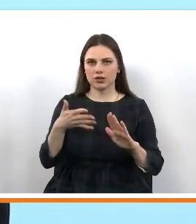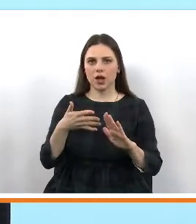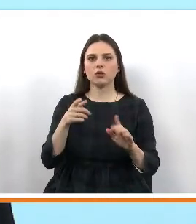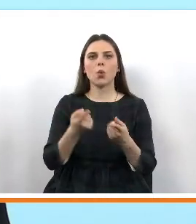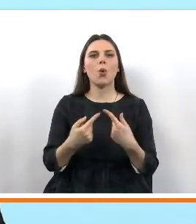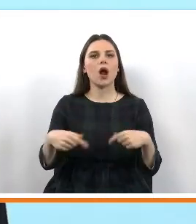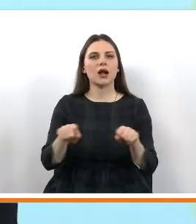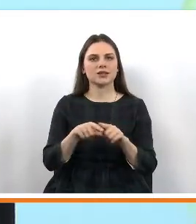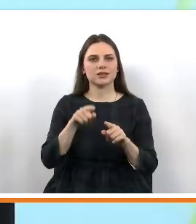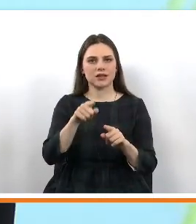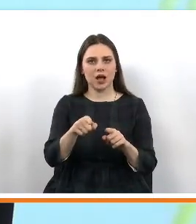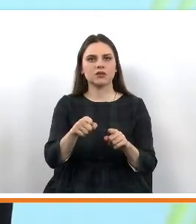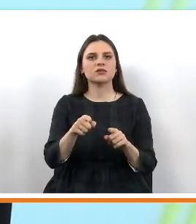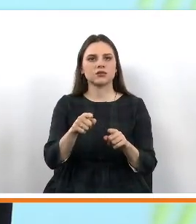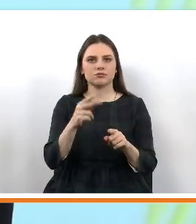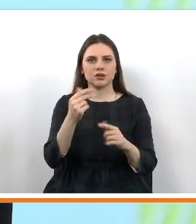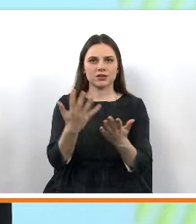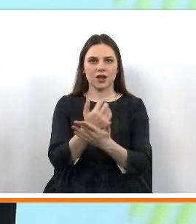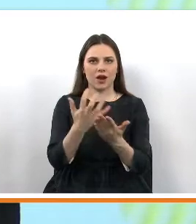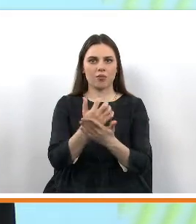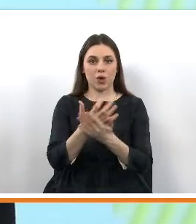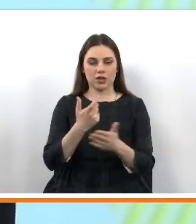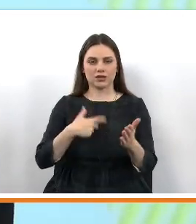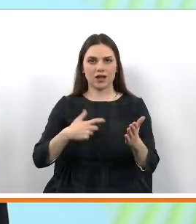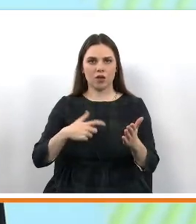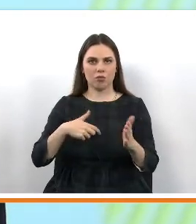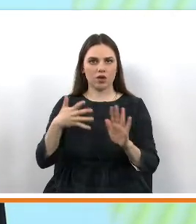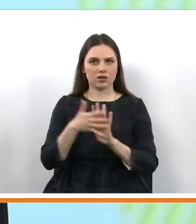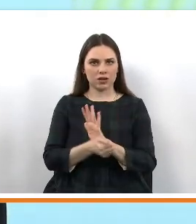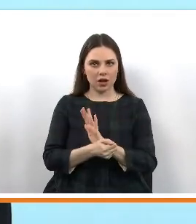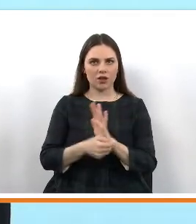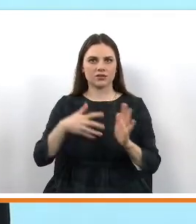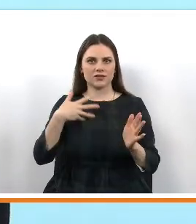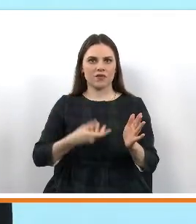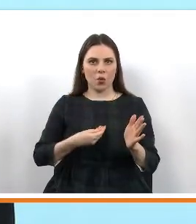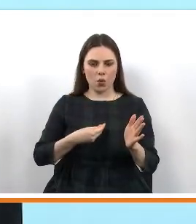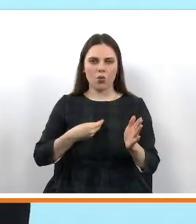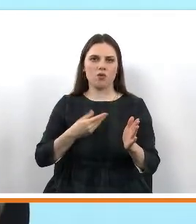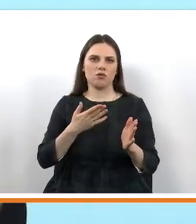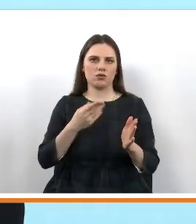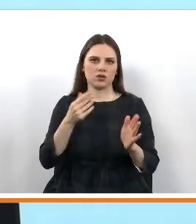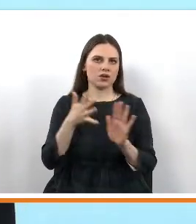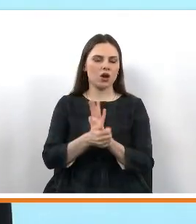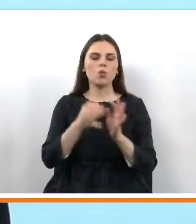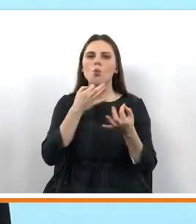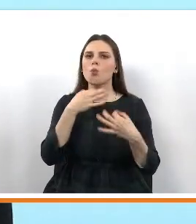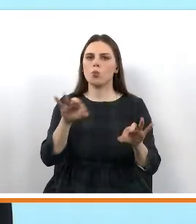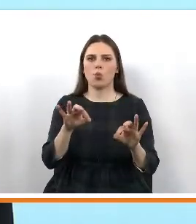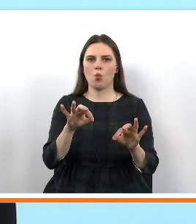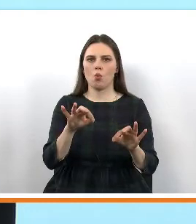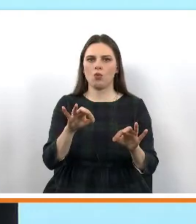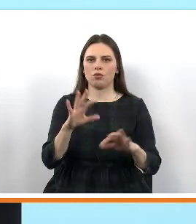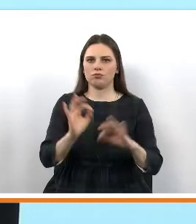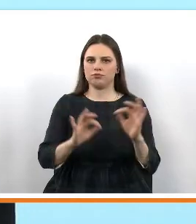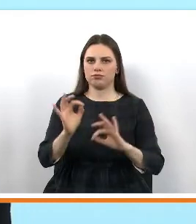организации, которые доход тратят на себя, вправе на свое содержание, на ведение уставной деятельности потратить любую долю